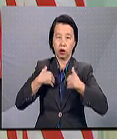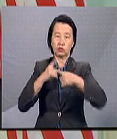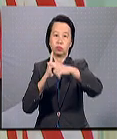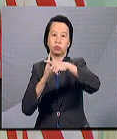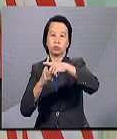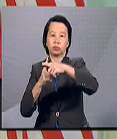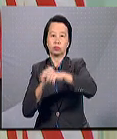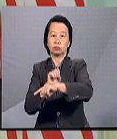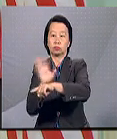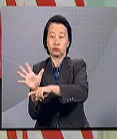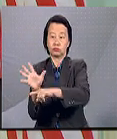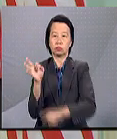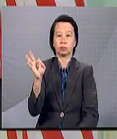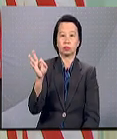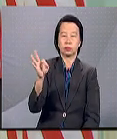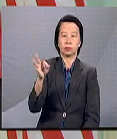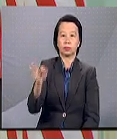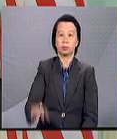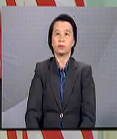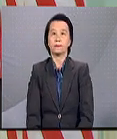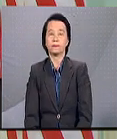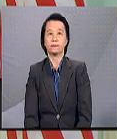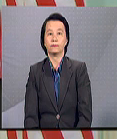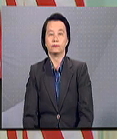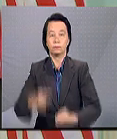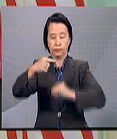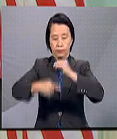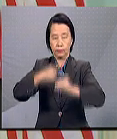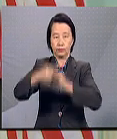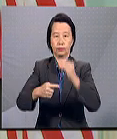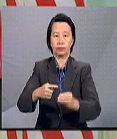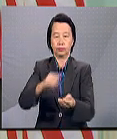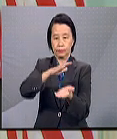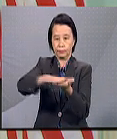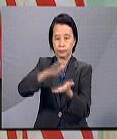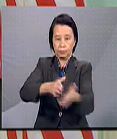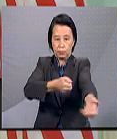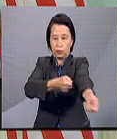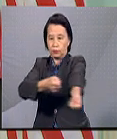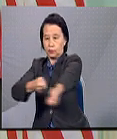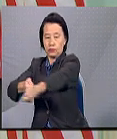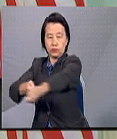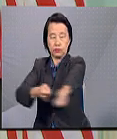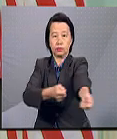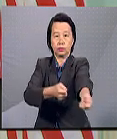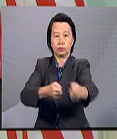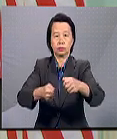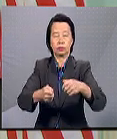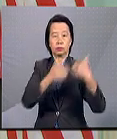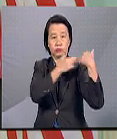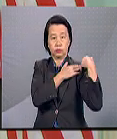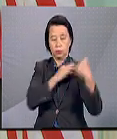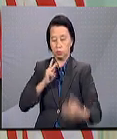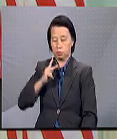positif COVID-19. Mengenai ops sanitasi awam di bawah kawal selia